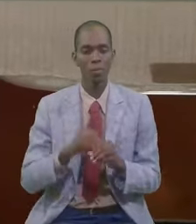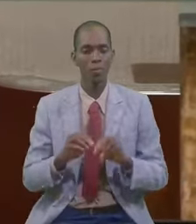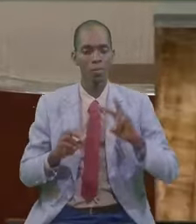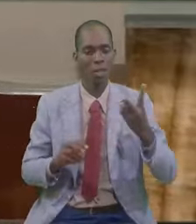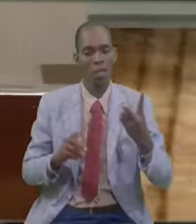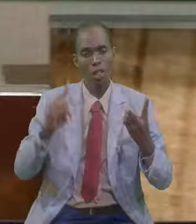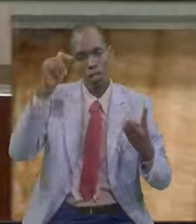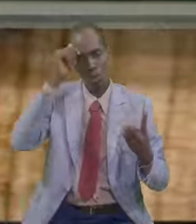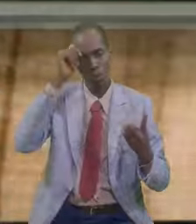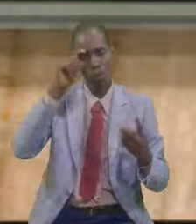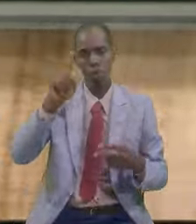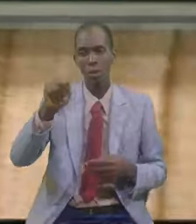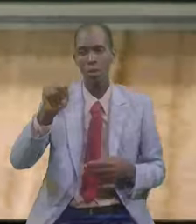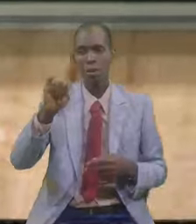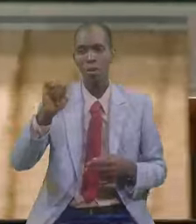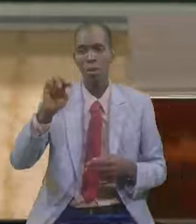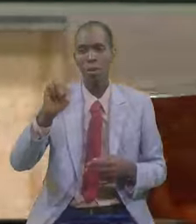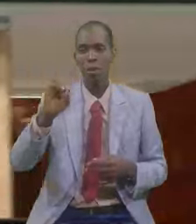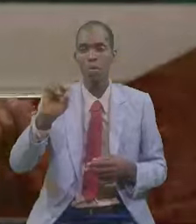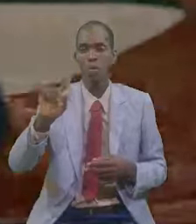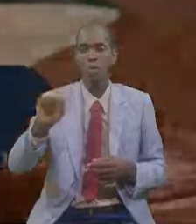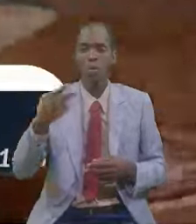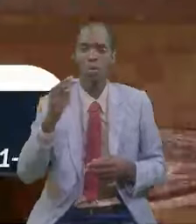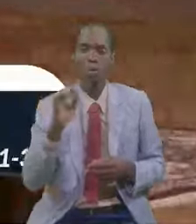Deuxième Timothée chapitre 4.